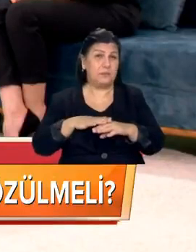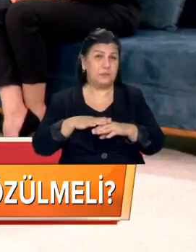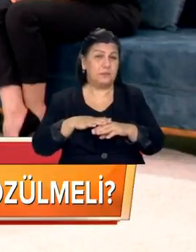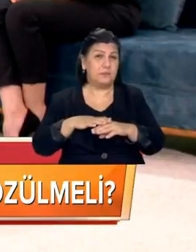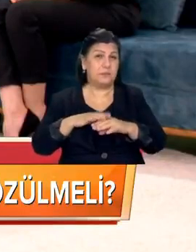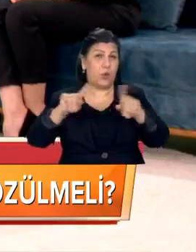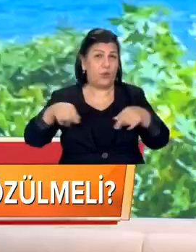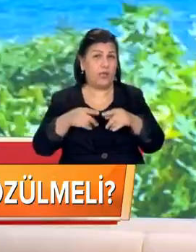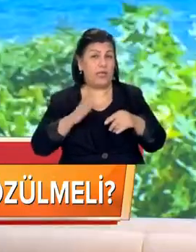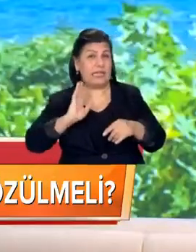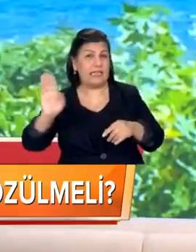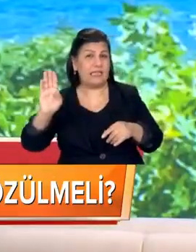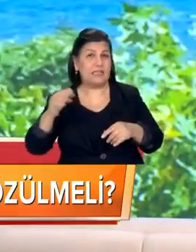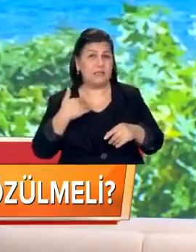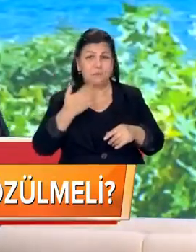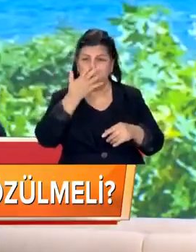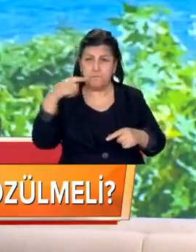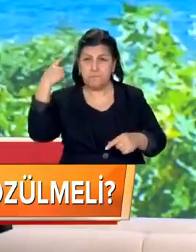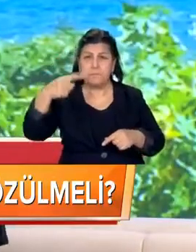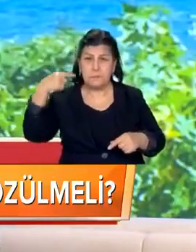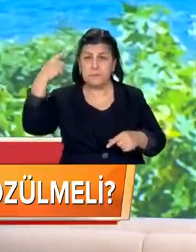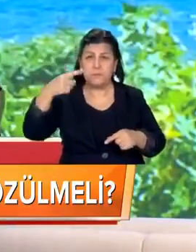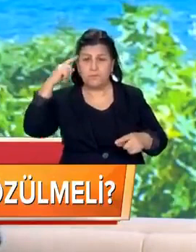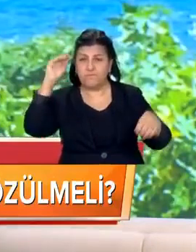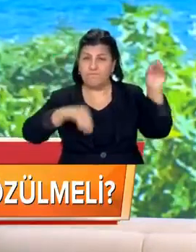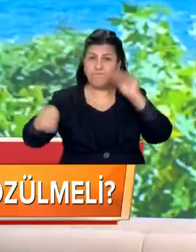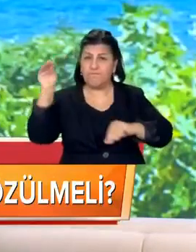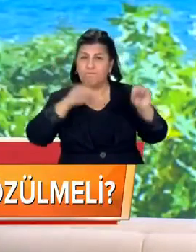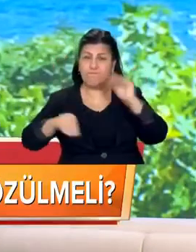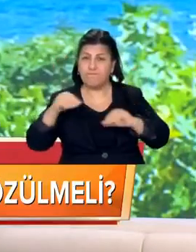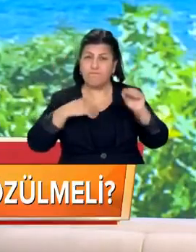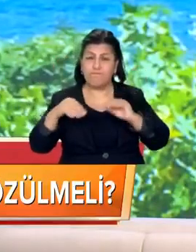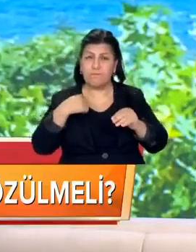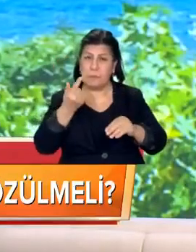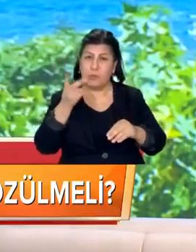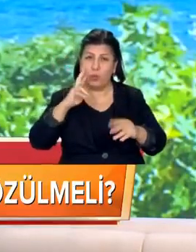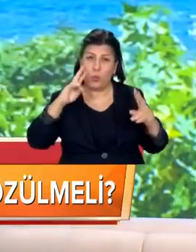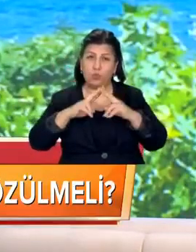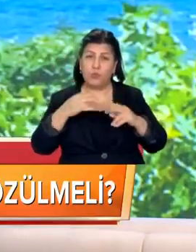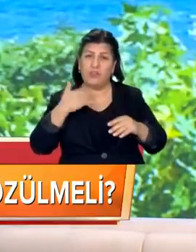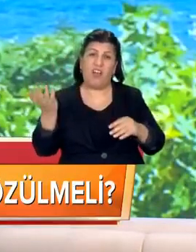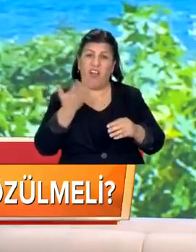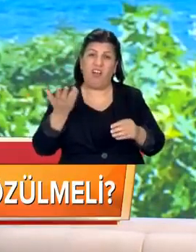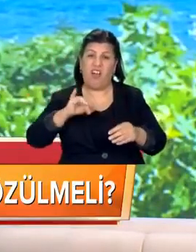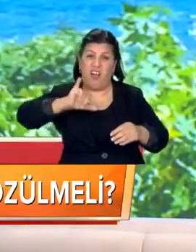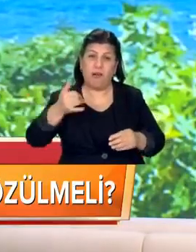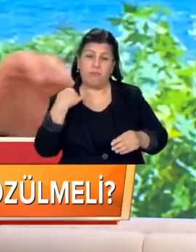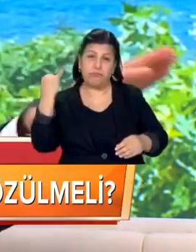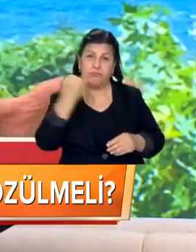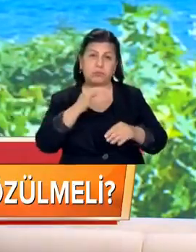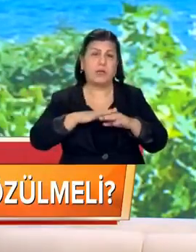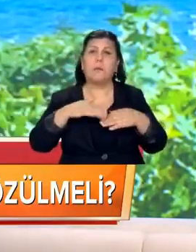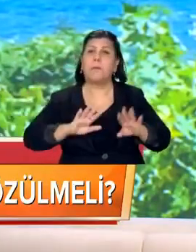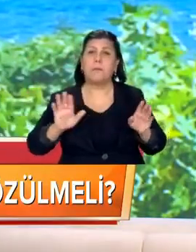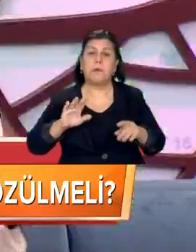ona dönünce bildirim şeyini bak bana nasıl yapmıştık kendini fiş ekleyip azdırmak yerine bedenini ve zihnini sakinleştirmeye